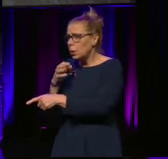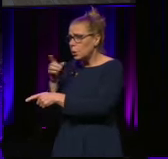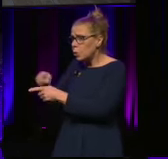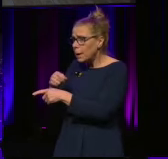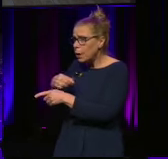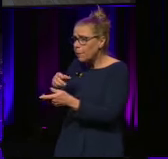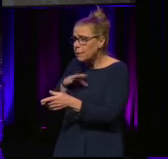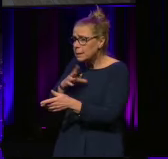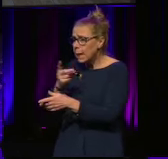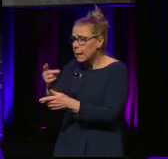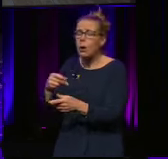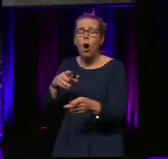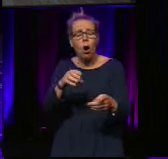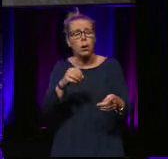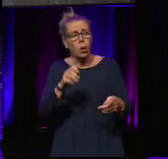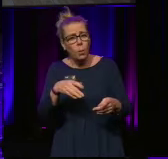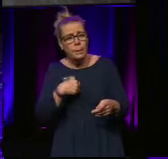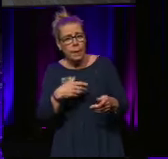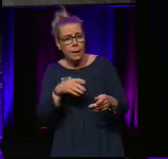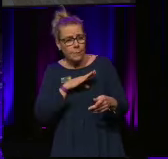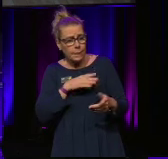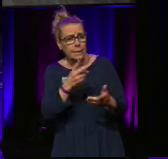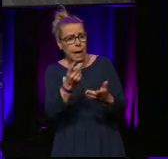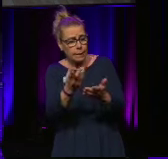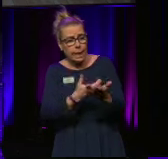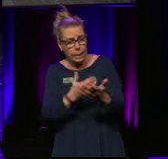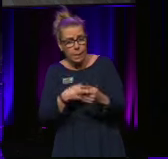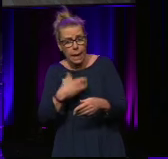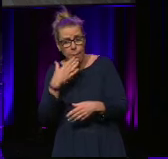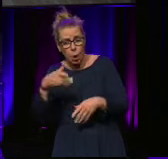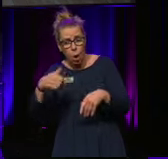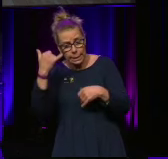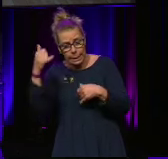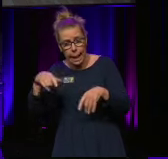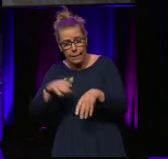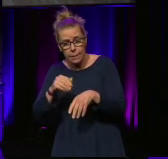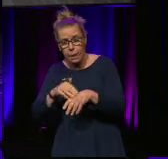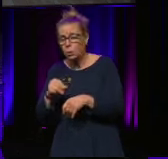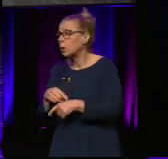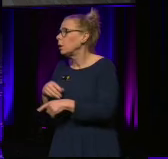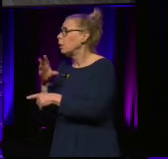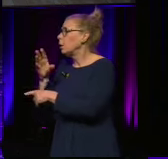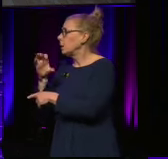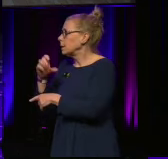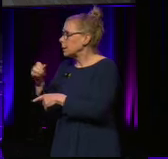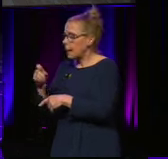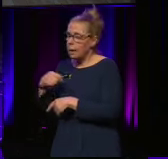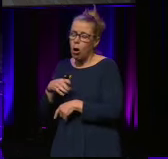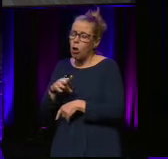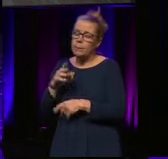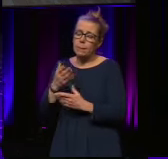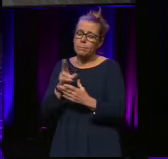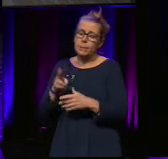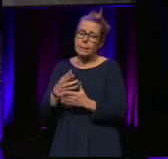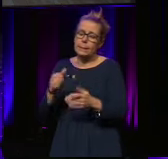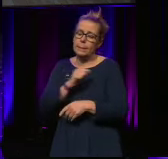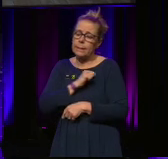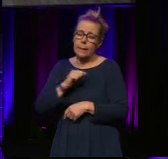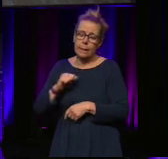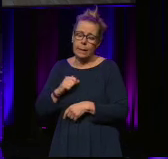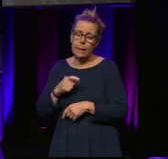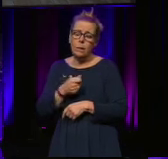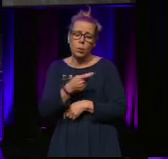eller om ni tror att det är en bra idé. Ja, det finns i andra länder. Där det är inte regeringen som, till exempel i